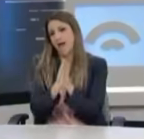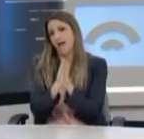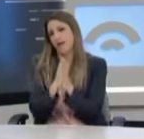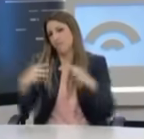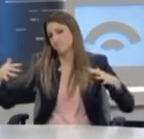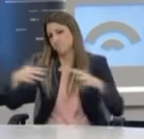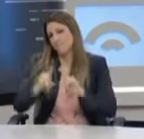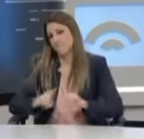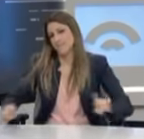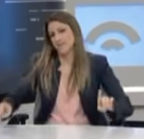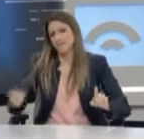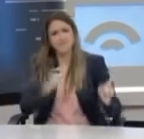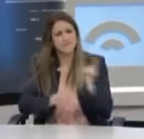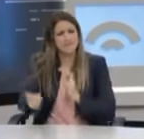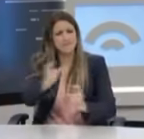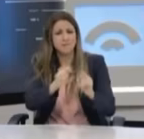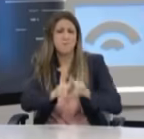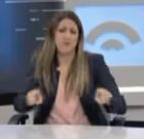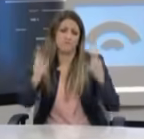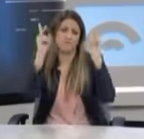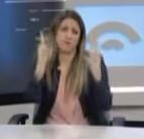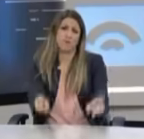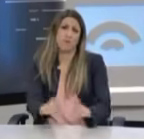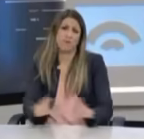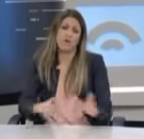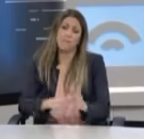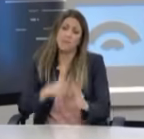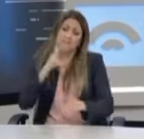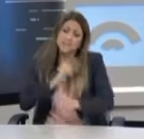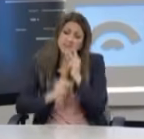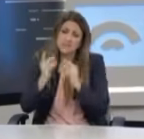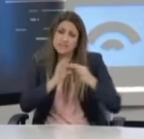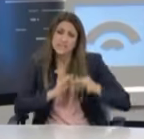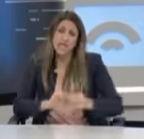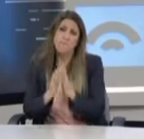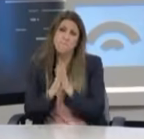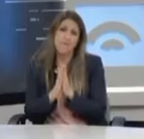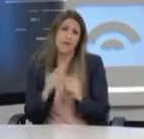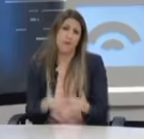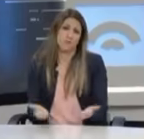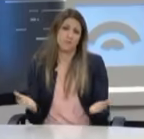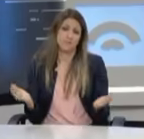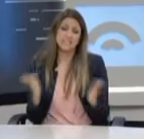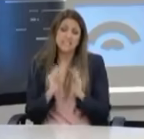Οι προσωπικές επιθέσεις δεν βοηθάνε τη συζήτηση. Όποιος το καταλαβαίνει, το καταλαβαίνει. Έτσι, παρακαλώ πολύ.